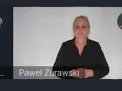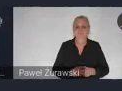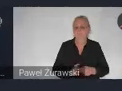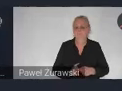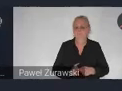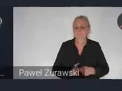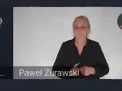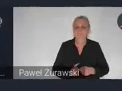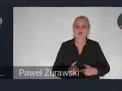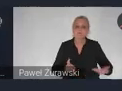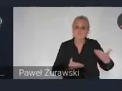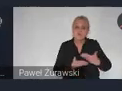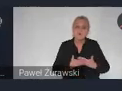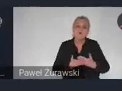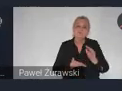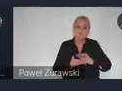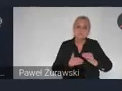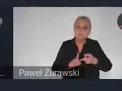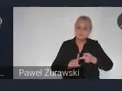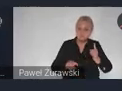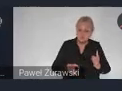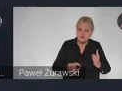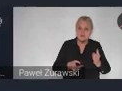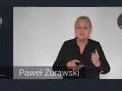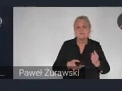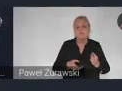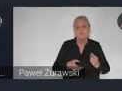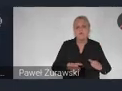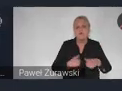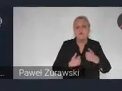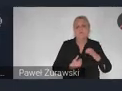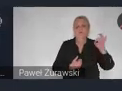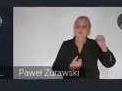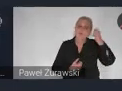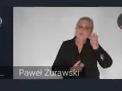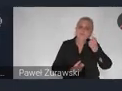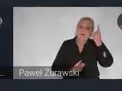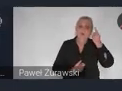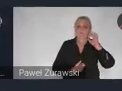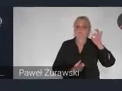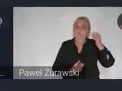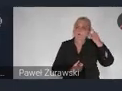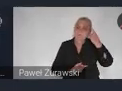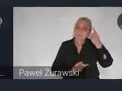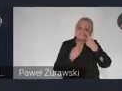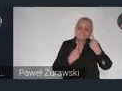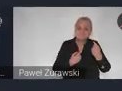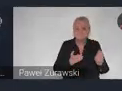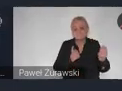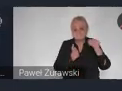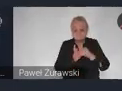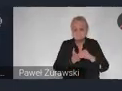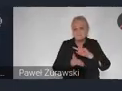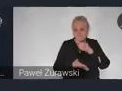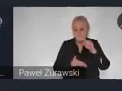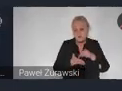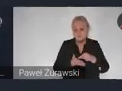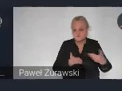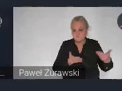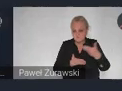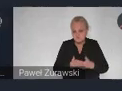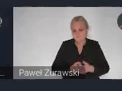napisaniem wniosku przed tym żeby przelać swoje pomysły swoje koncepcje właśnie na